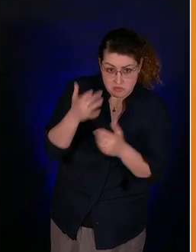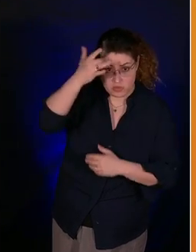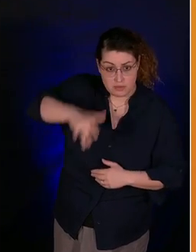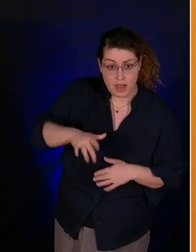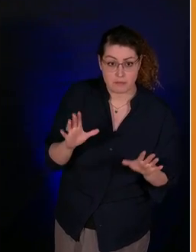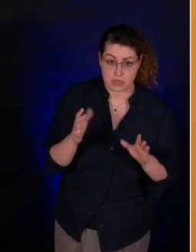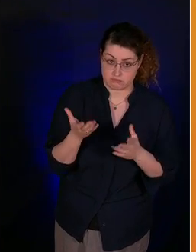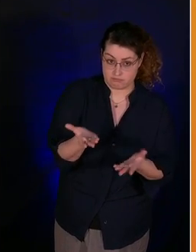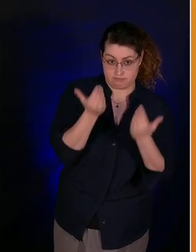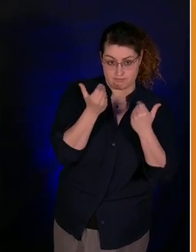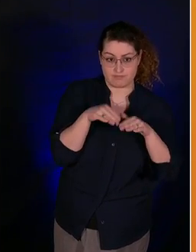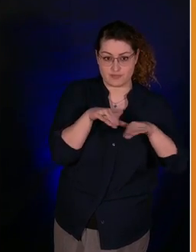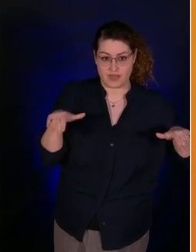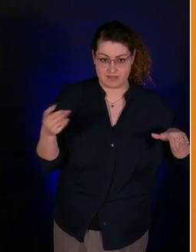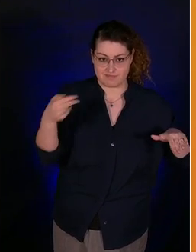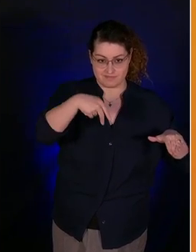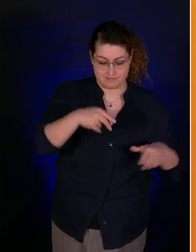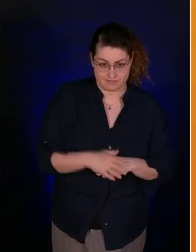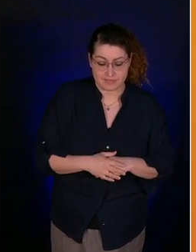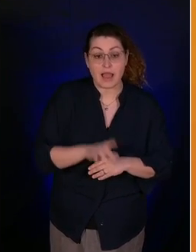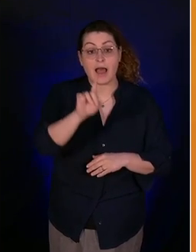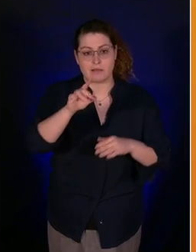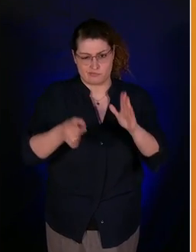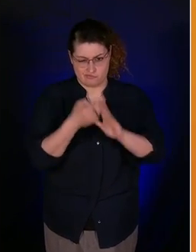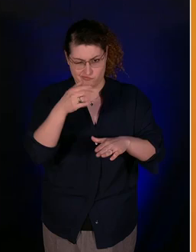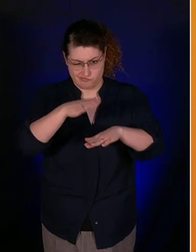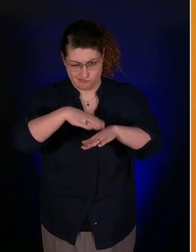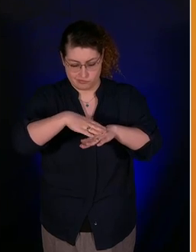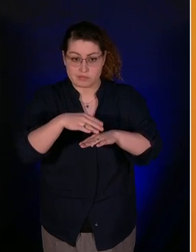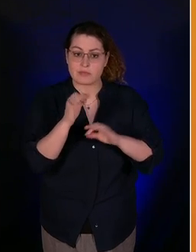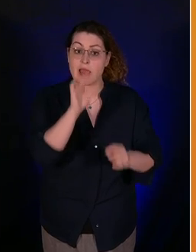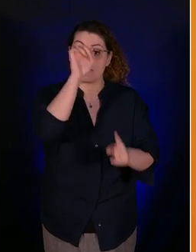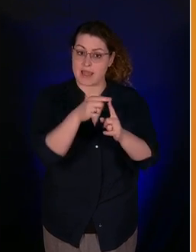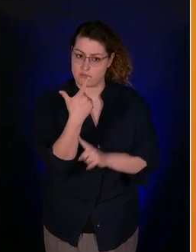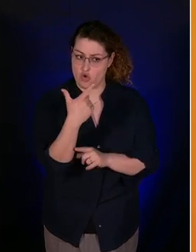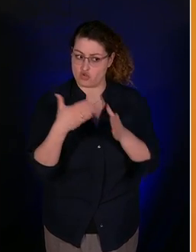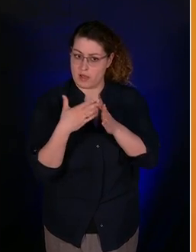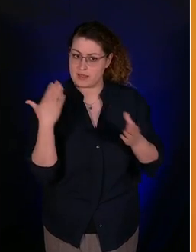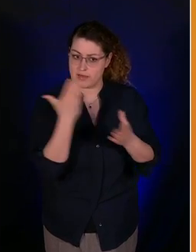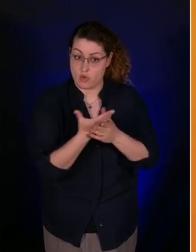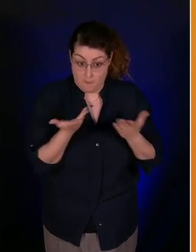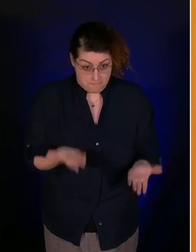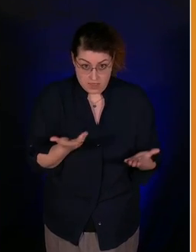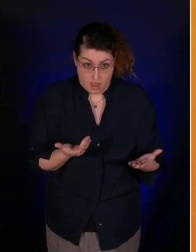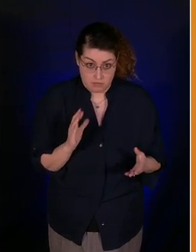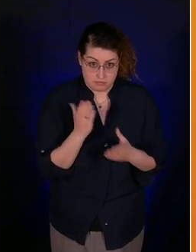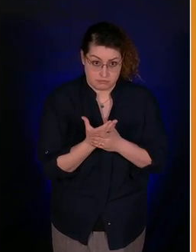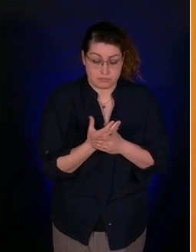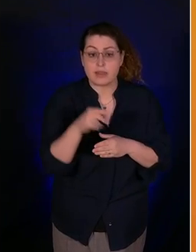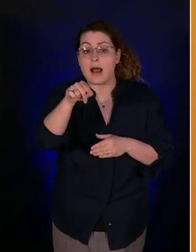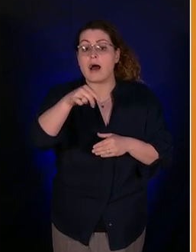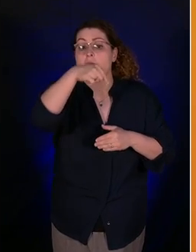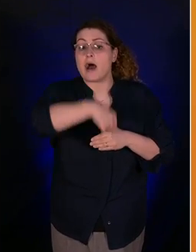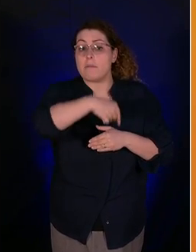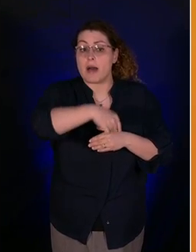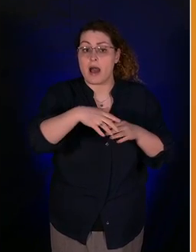scène. Je rappelle que pour les demandes d'intervention pour le thème 2, c'est maintenant ou jamais. Donc, il faut venir en bas de la tribune si